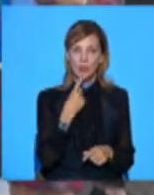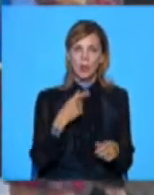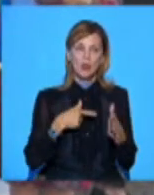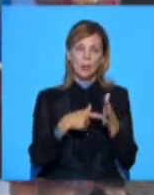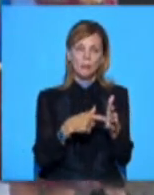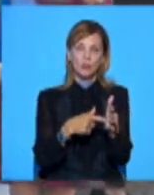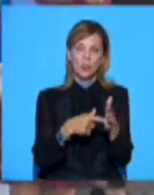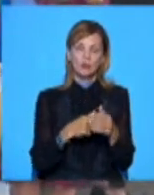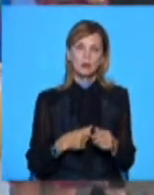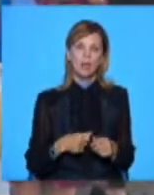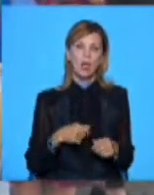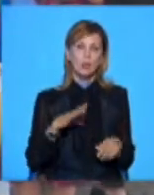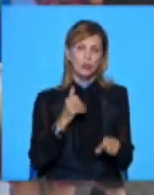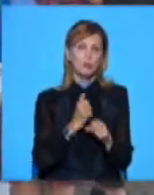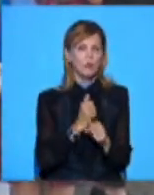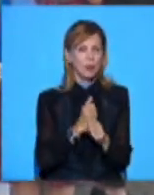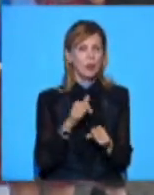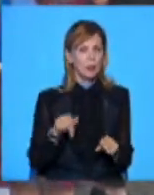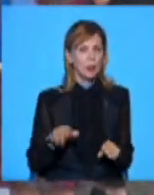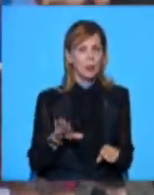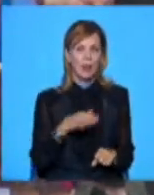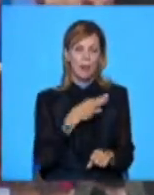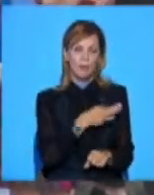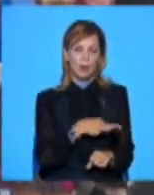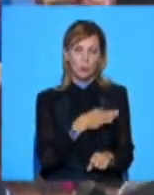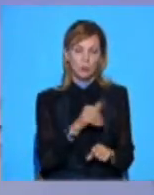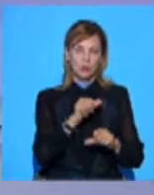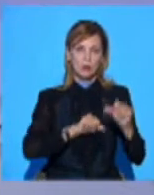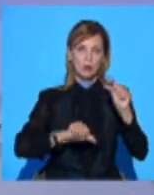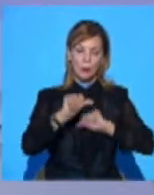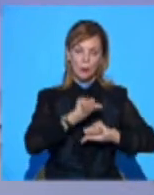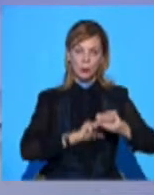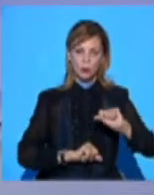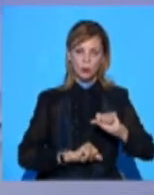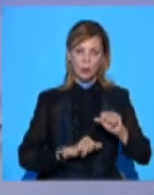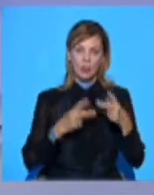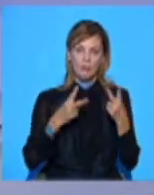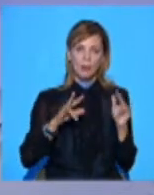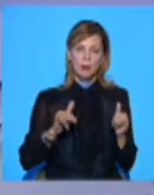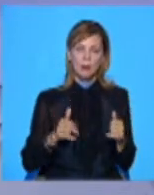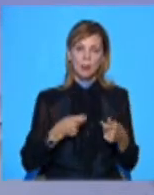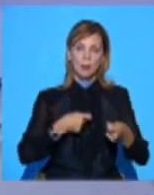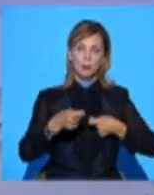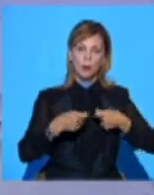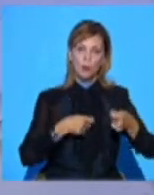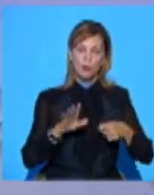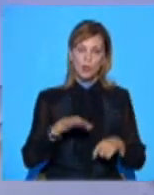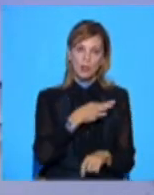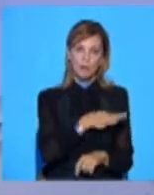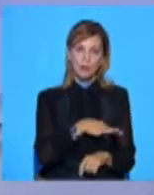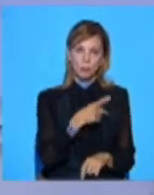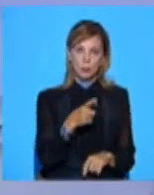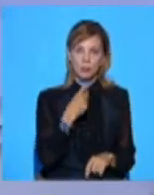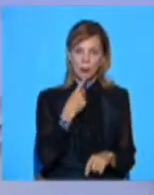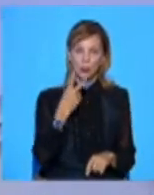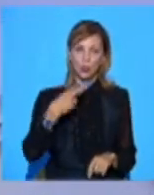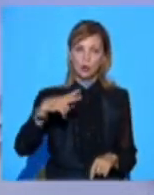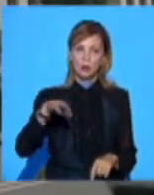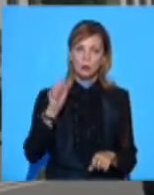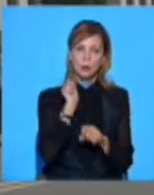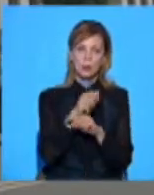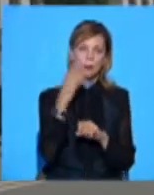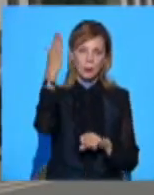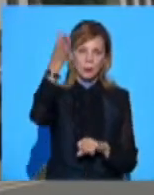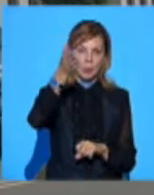arăta ceea ce fac ei în laboratoare. Evenimentele de promovare a Universității din Craiova continuă și